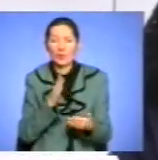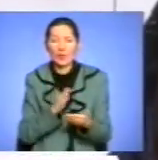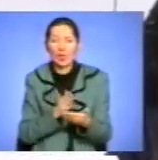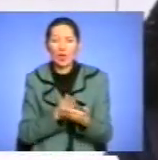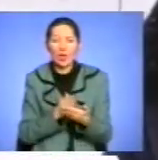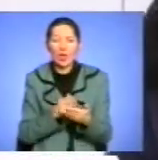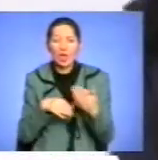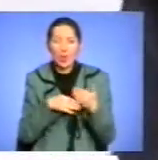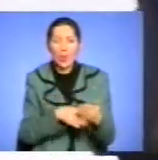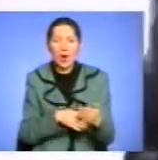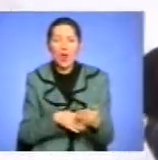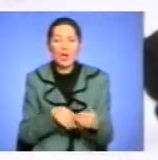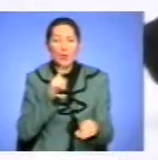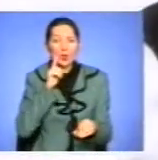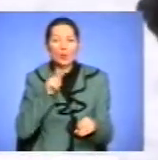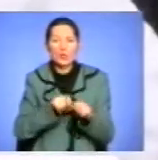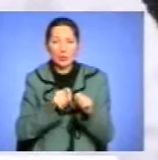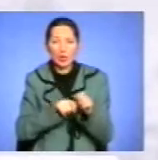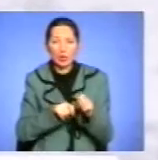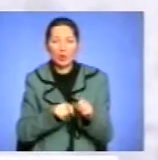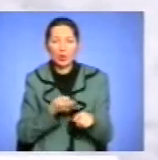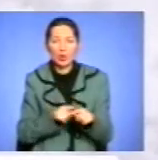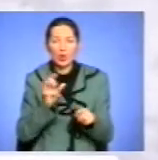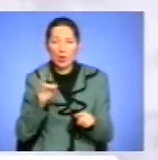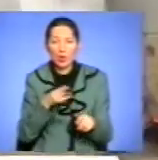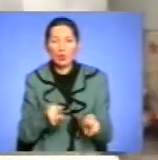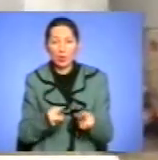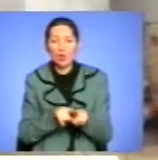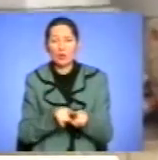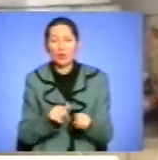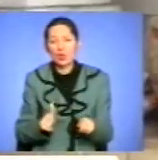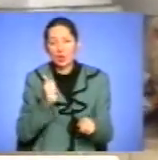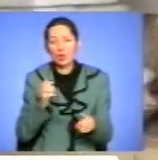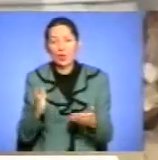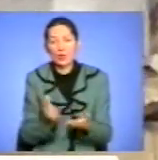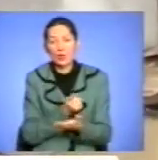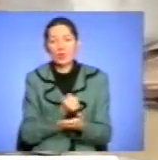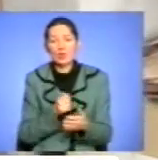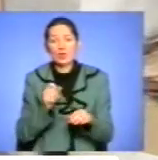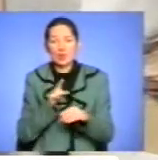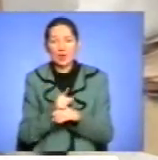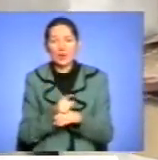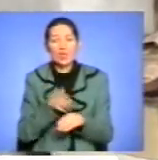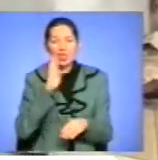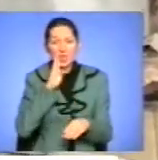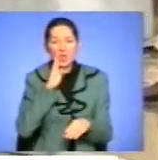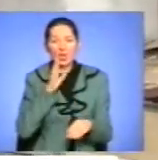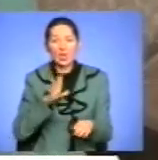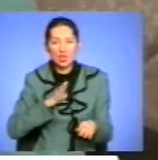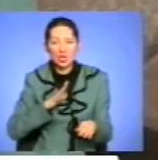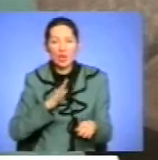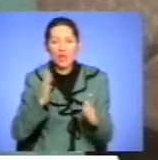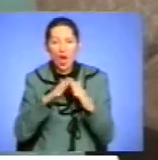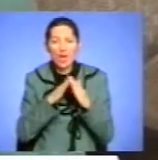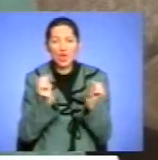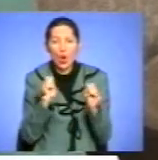Андрію Семенчуку. От і цього разу напарники гідно впорались із нелегким завданням. Емілія Петрівна провела у порожній неопалюваній хаті пусті 4 доби.